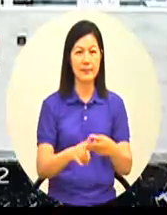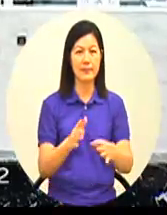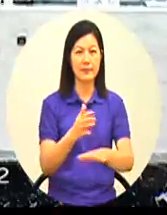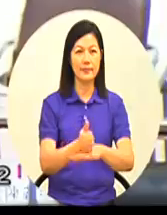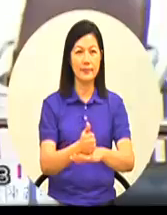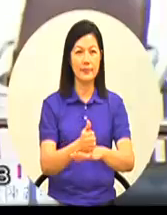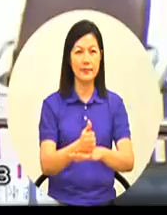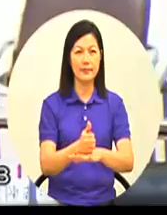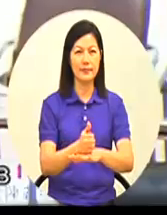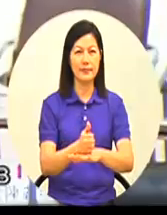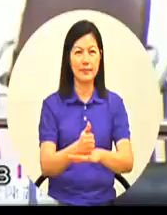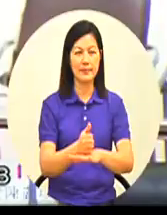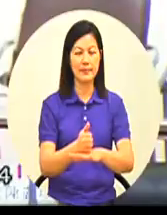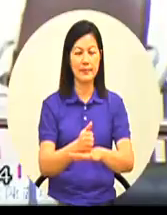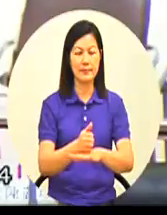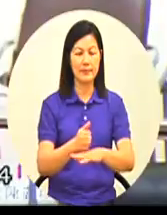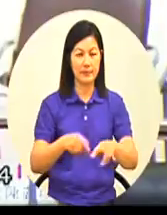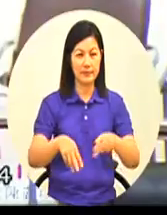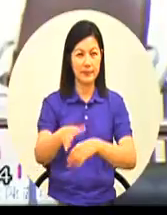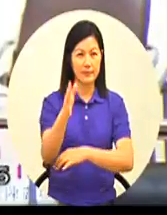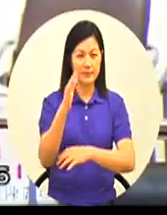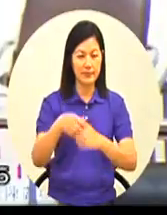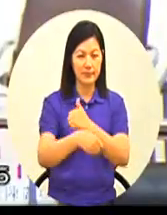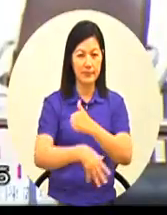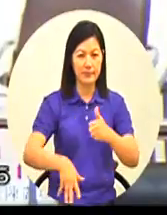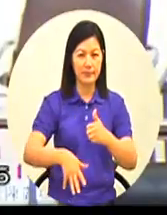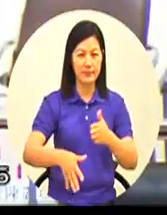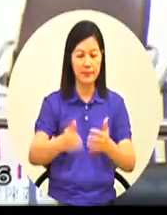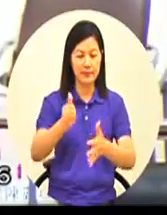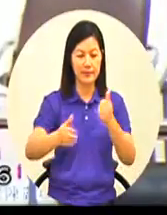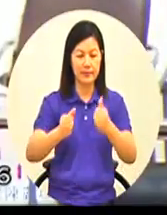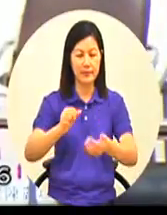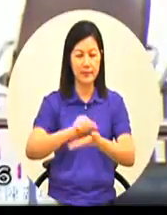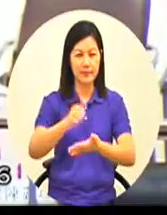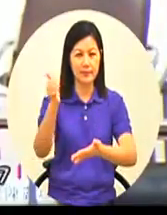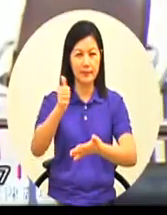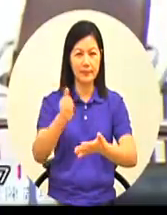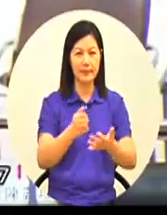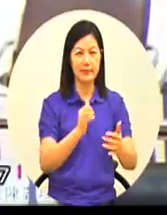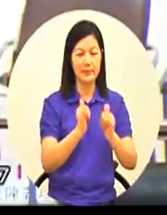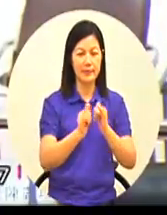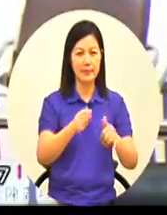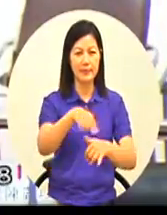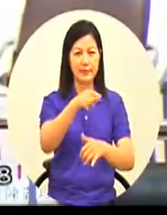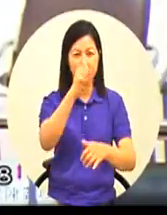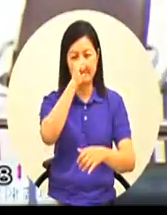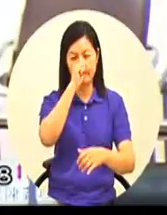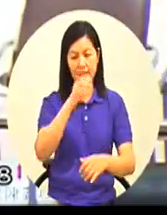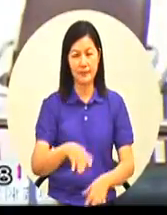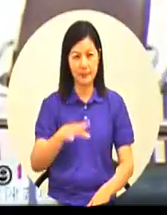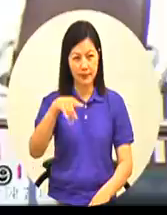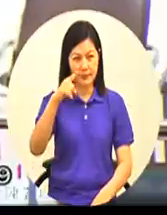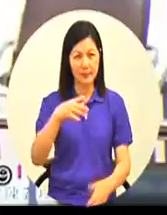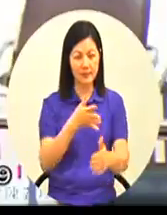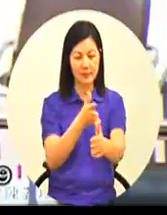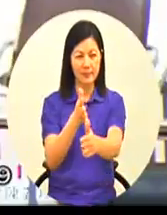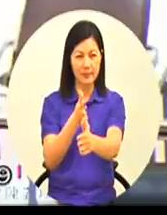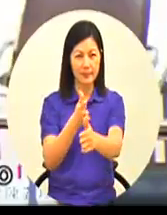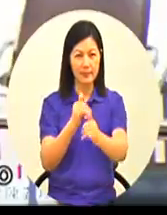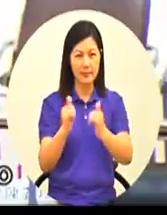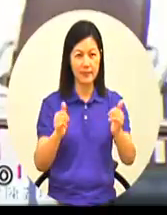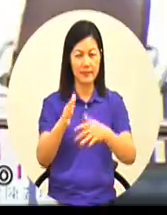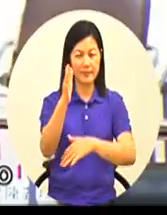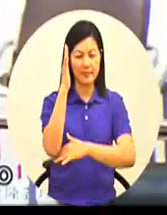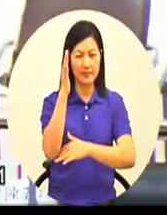民政部门的各位局处首长、议会同仁、媒体朋友、市民朋友，大家好。首先要来请教民